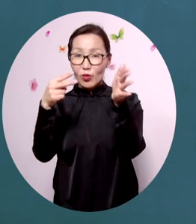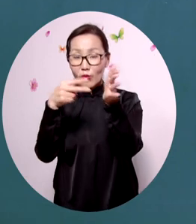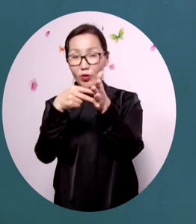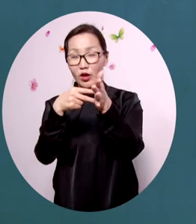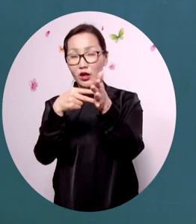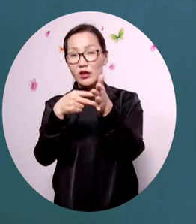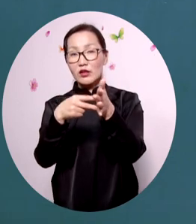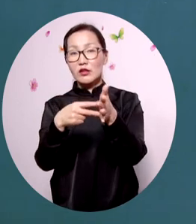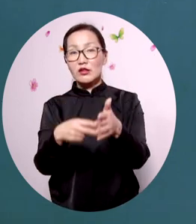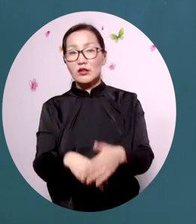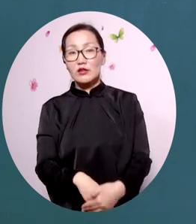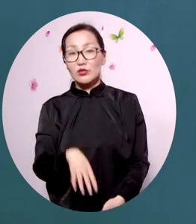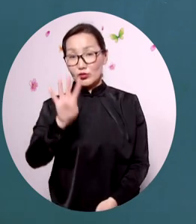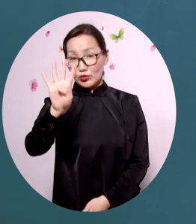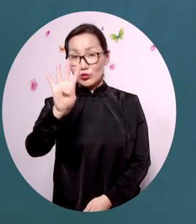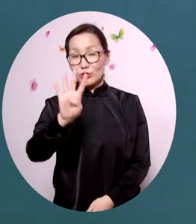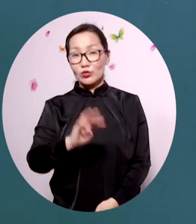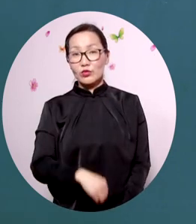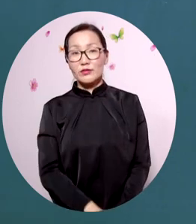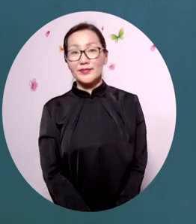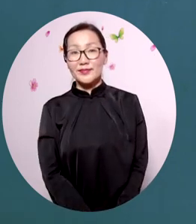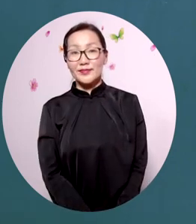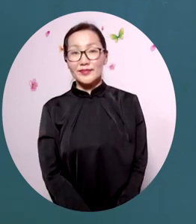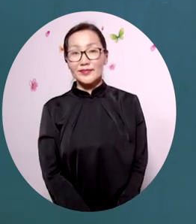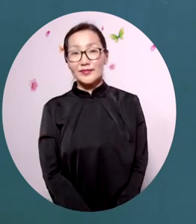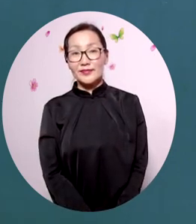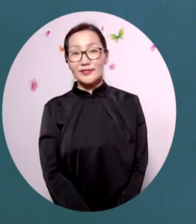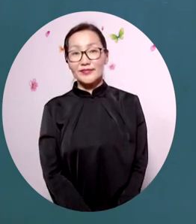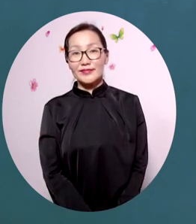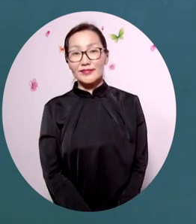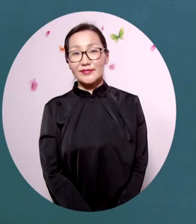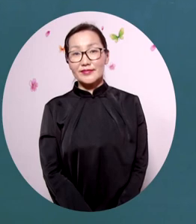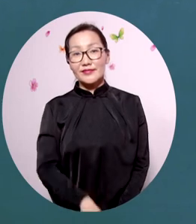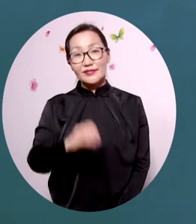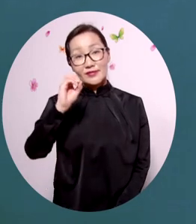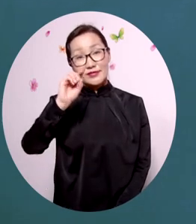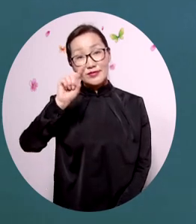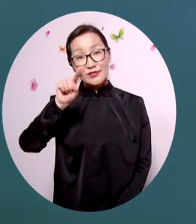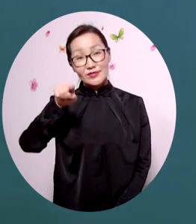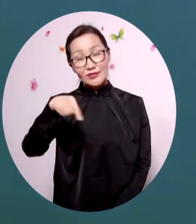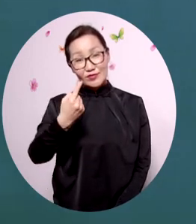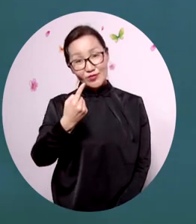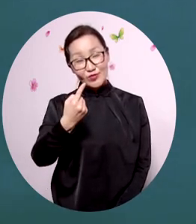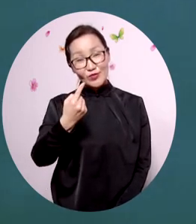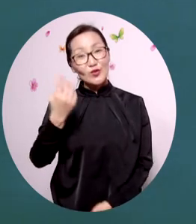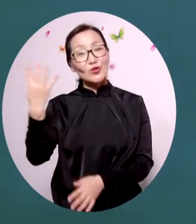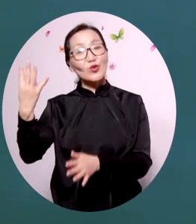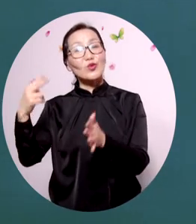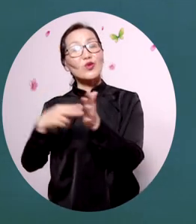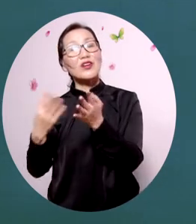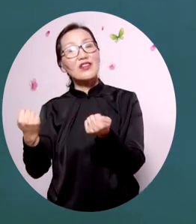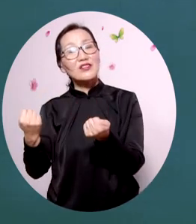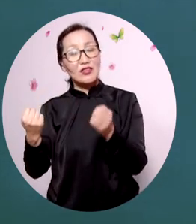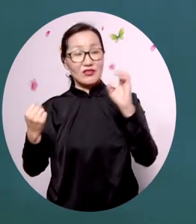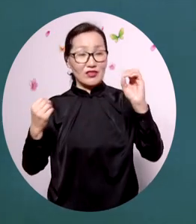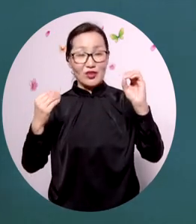хуваах нь 4. За тэг бүхлийг 4-т хуваахаар бага